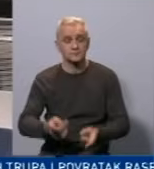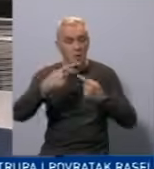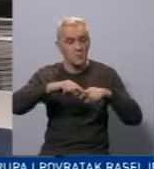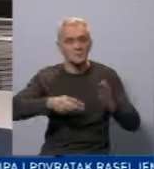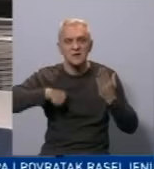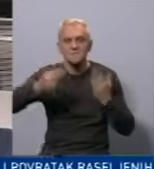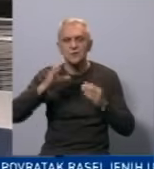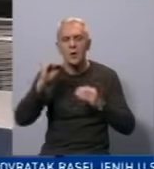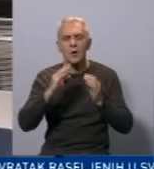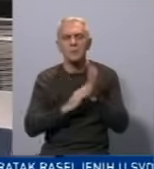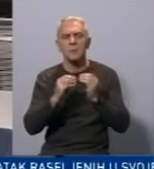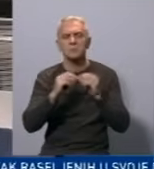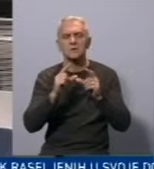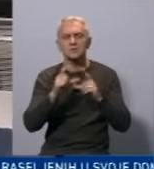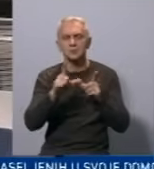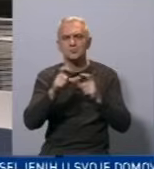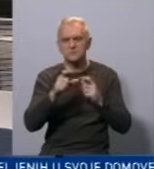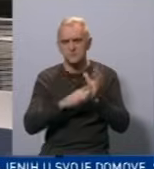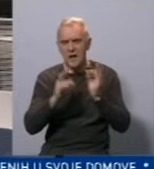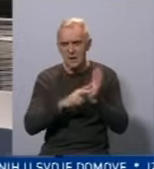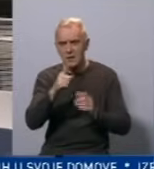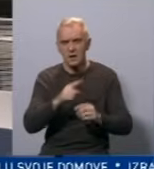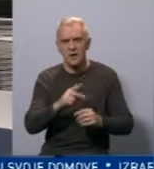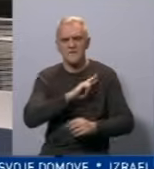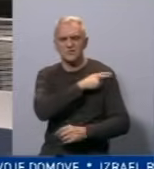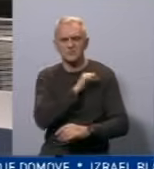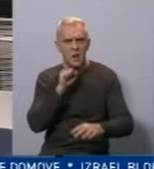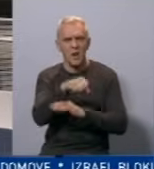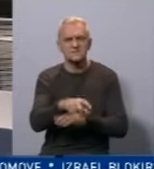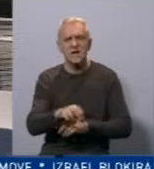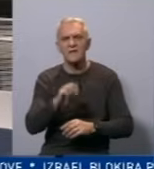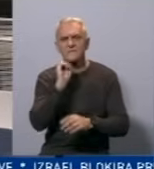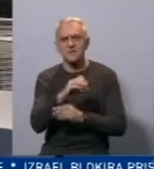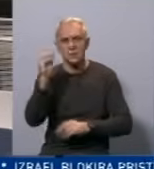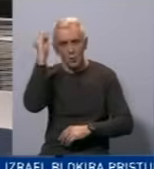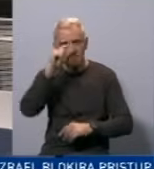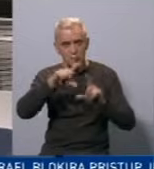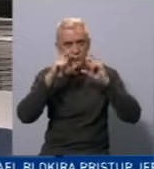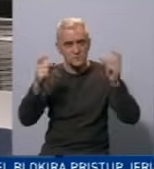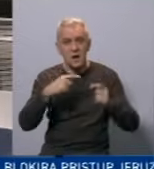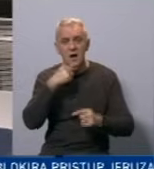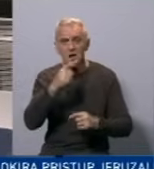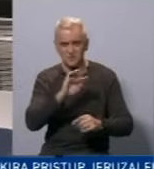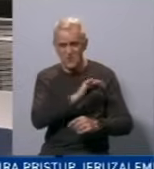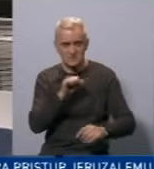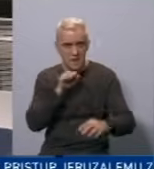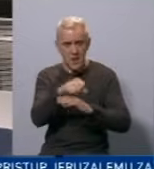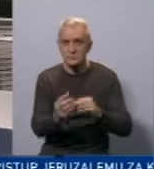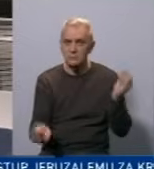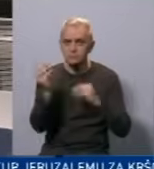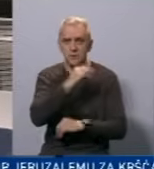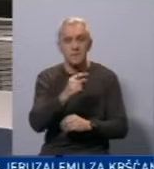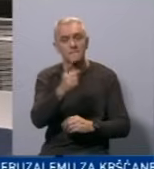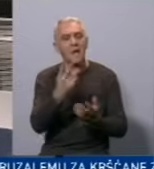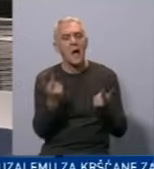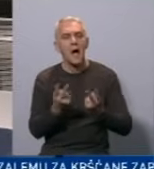Poseban izvještaj ombudsmana za djecu vršnjačko nasilje u vaspitno-obrazovnim ustanovama pokazuje da je vršnjačko nasilje u porastu.